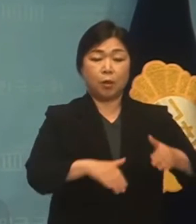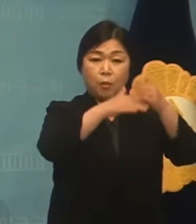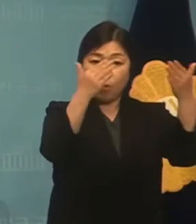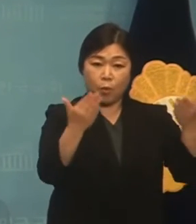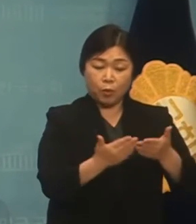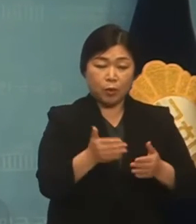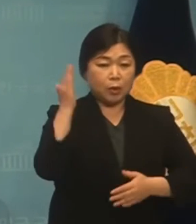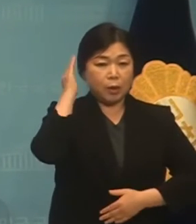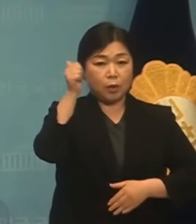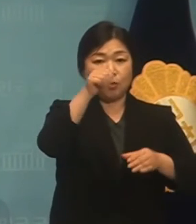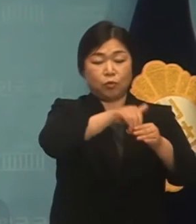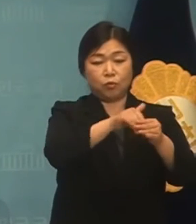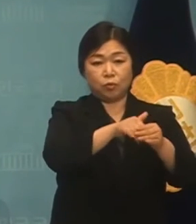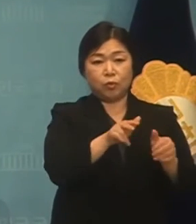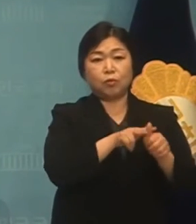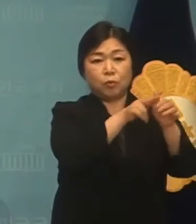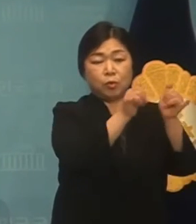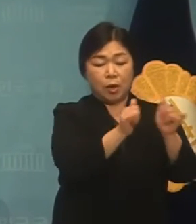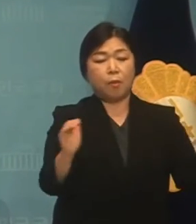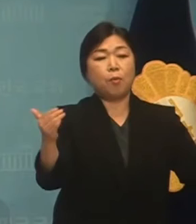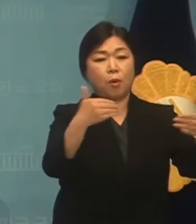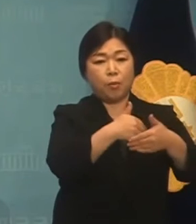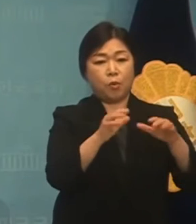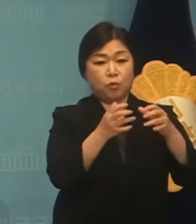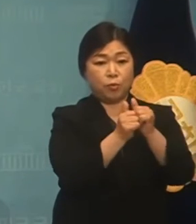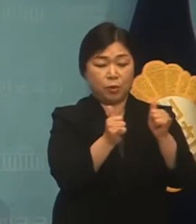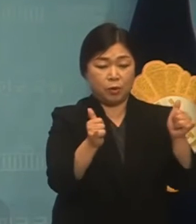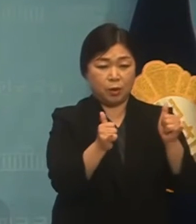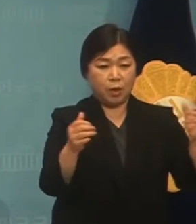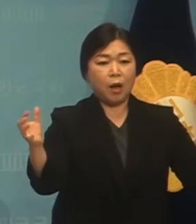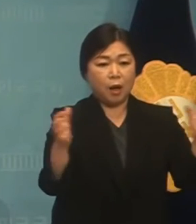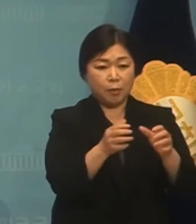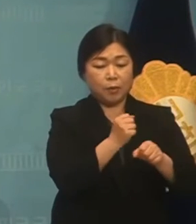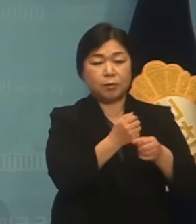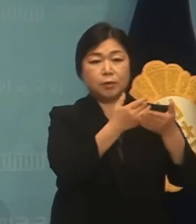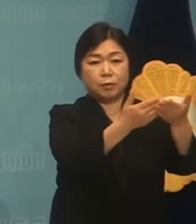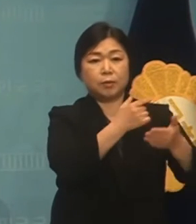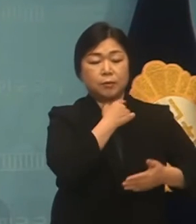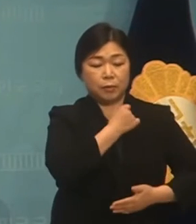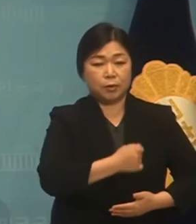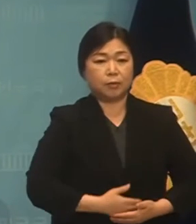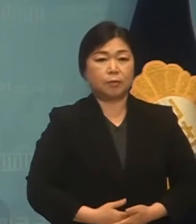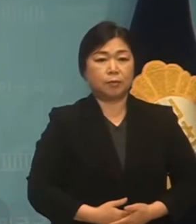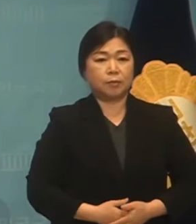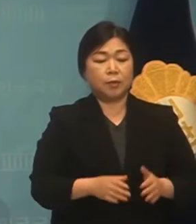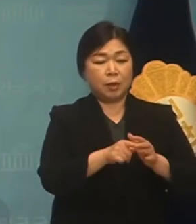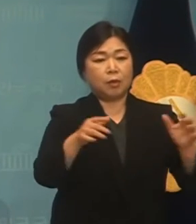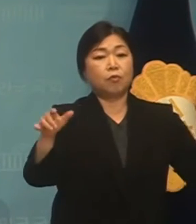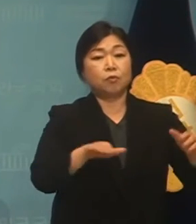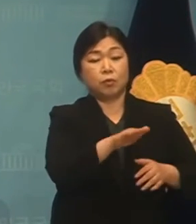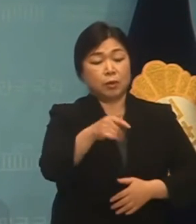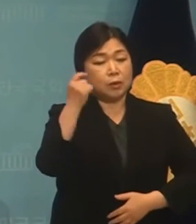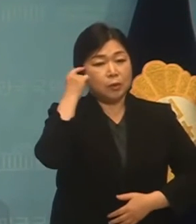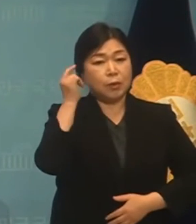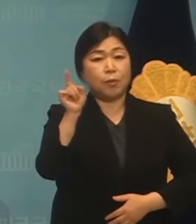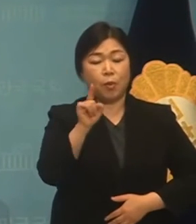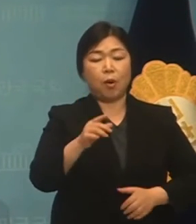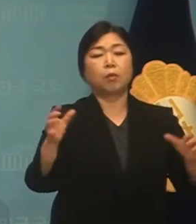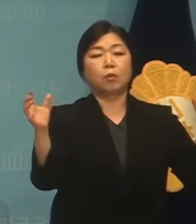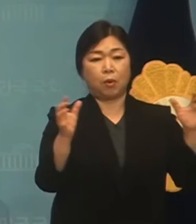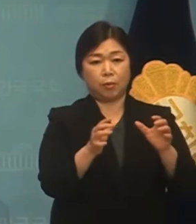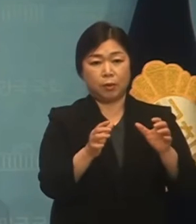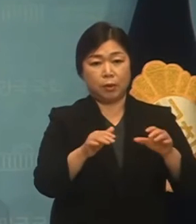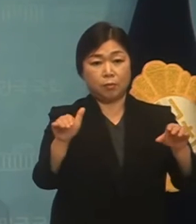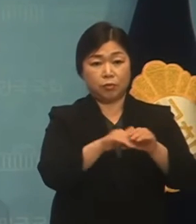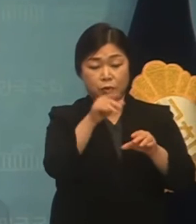모든 대선 후보를 포용하고 국민을 통합하겠습니다. 내년 대선의 시대 정신은 통합입니다. 문재인